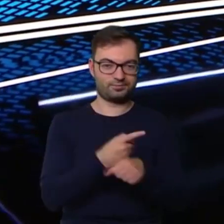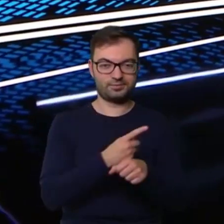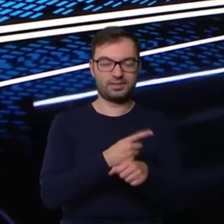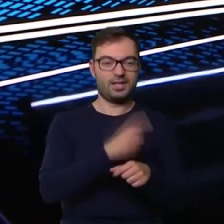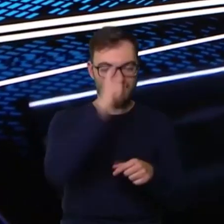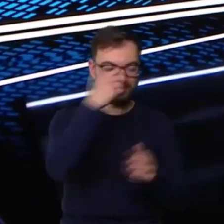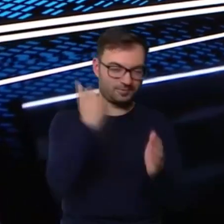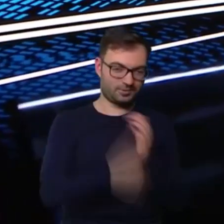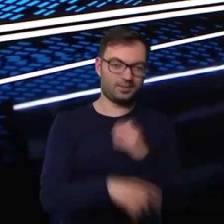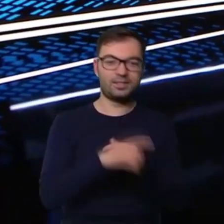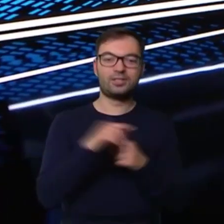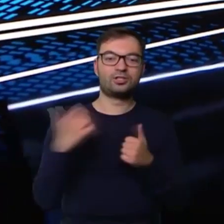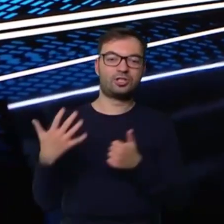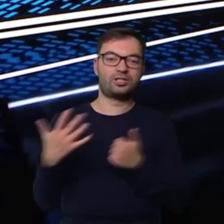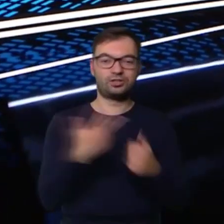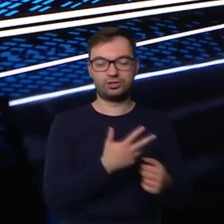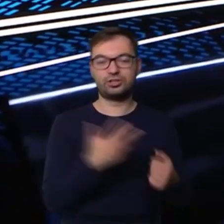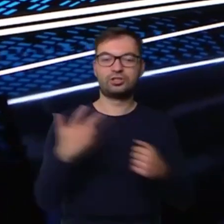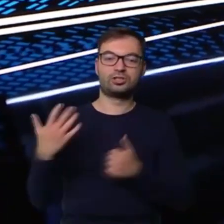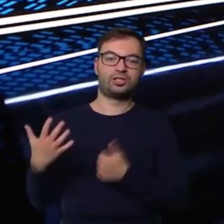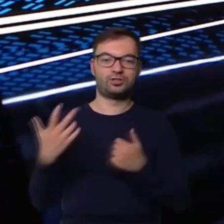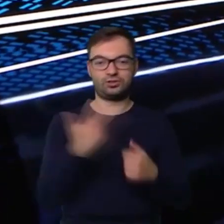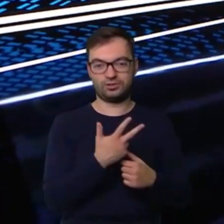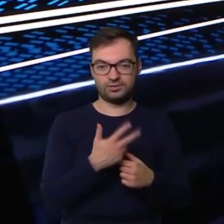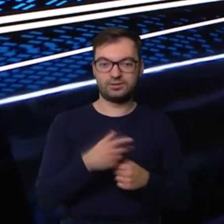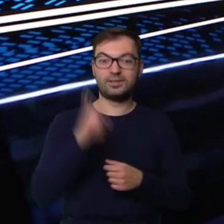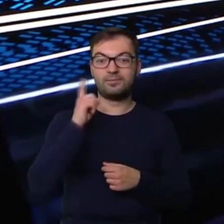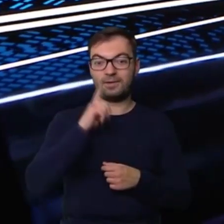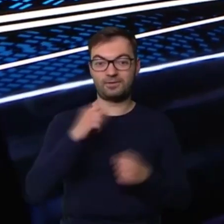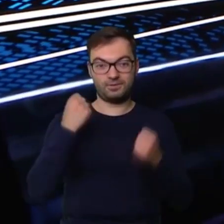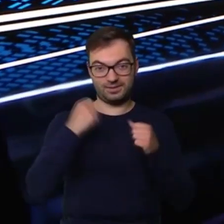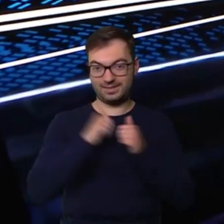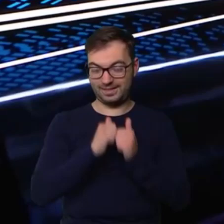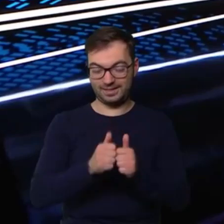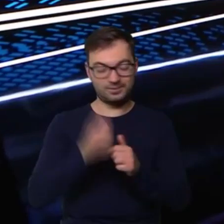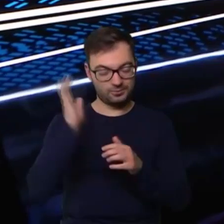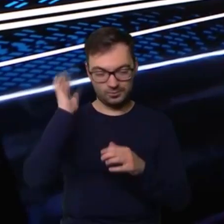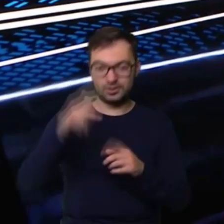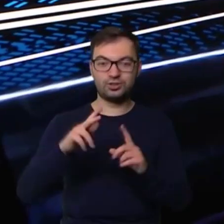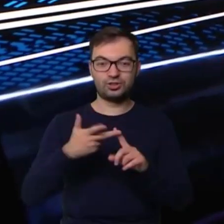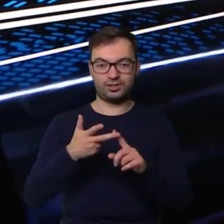Siegemund 6-3, 6-3. Prawdziwe wyzwanie czeka na Igę jednak w trzeciej rundzie.